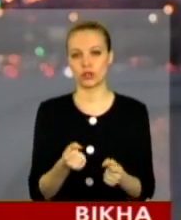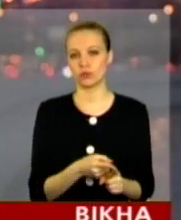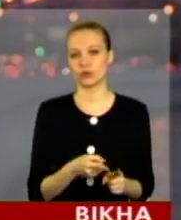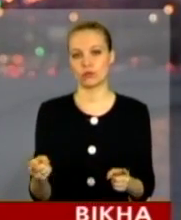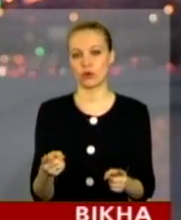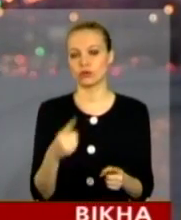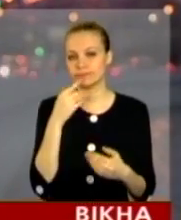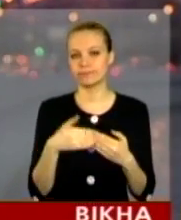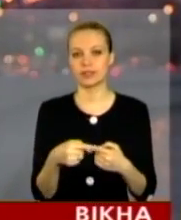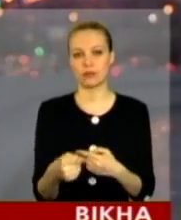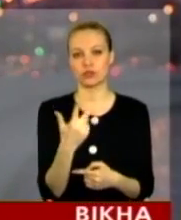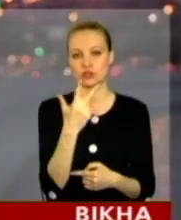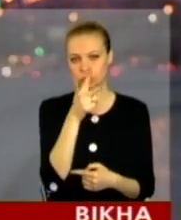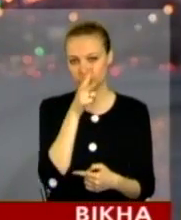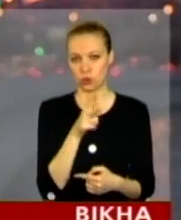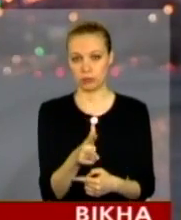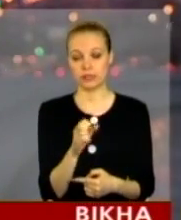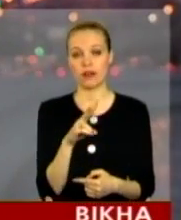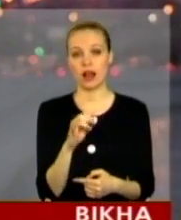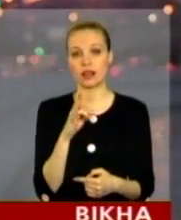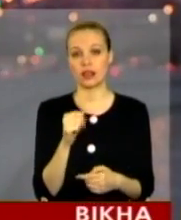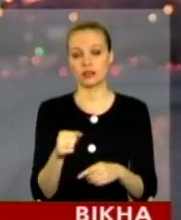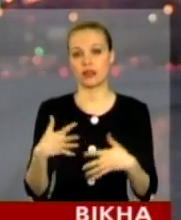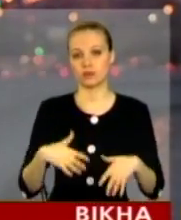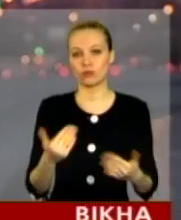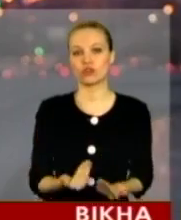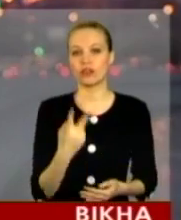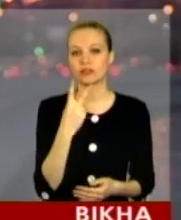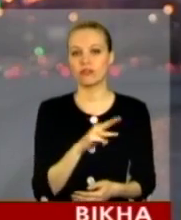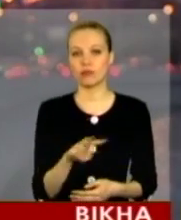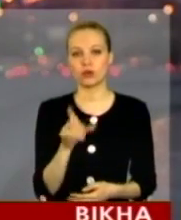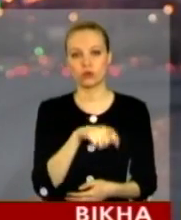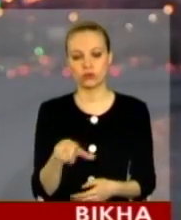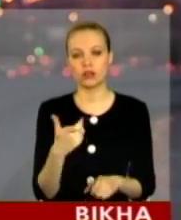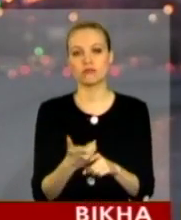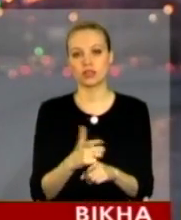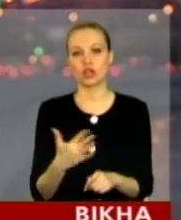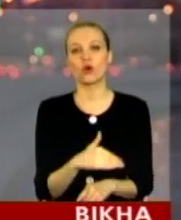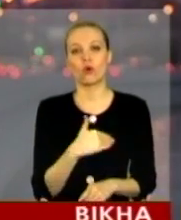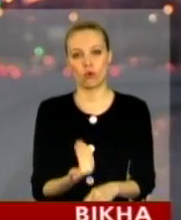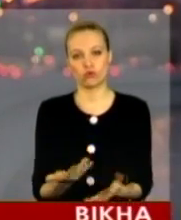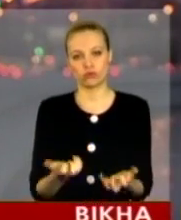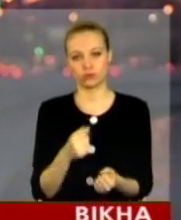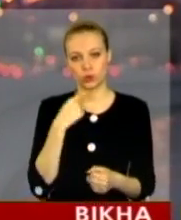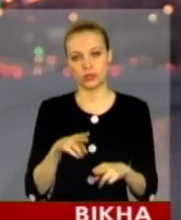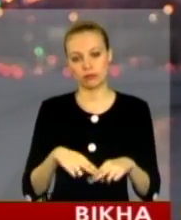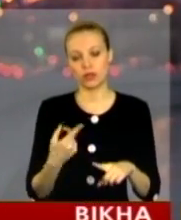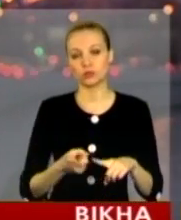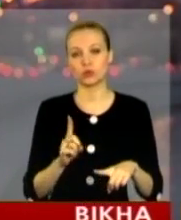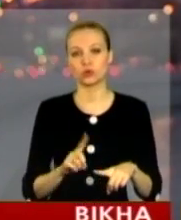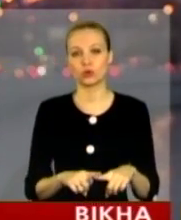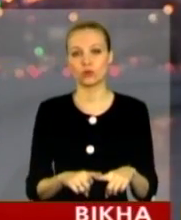протягом найближчих 3 місяців. Але на півострові проживають 2 мільйони людей, більшість яких хочуть російського паспорта. Тому